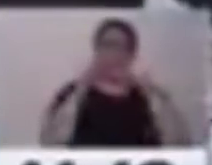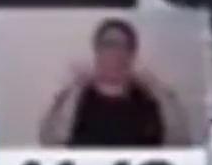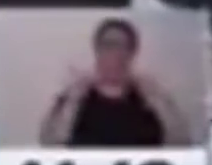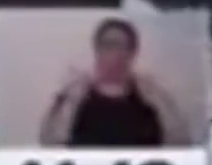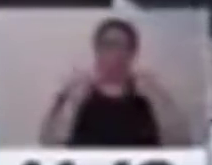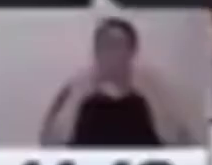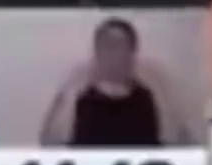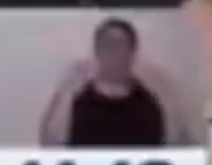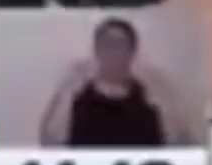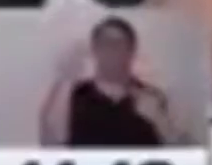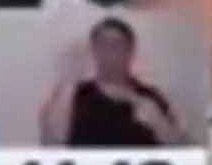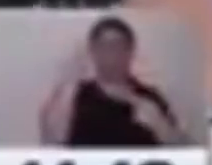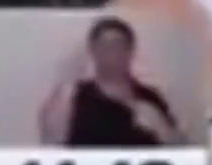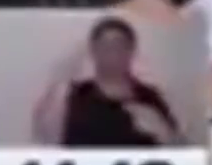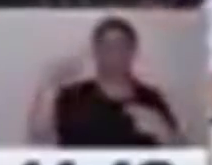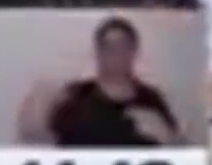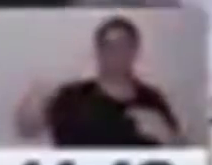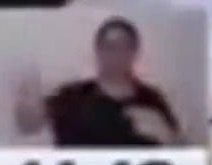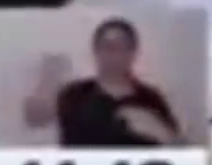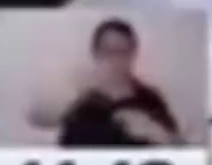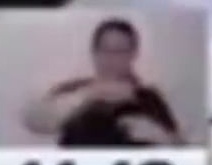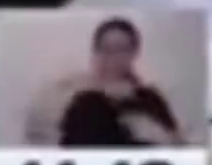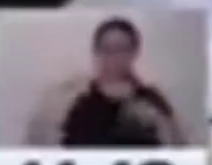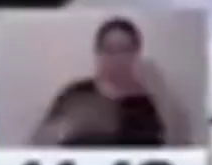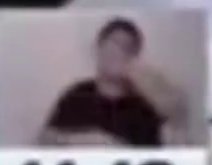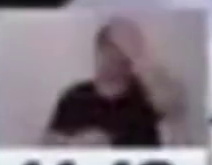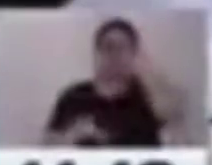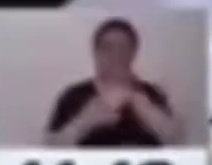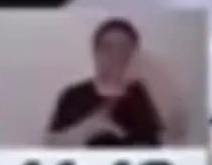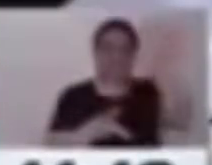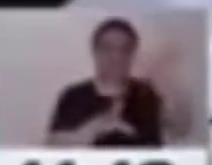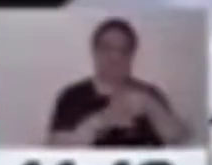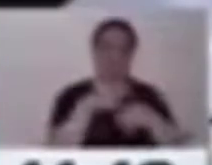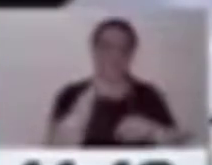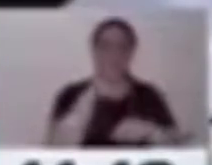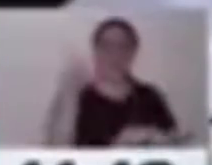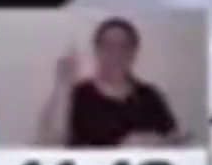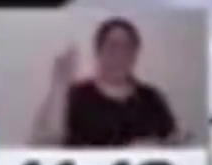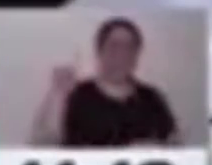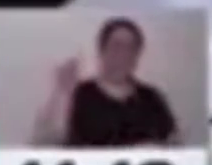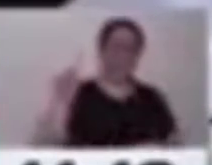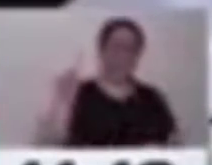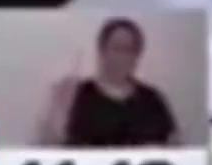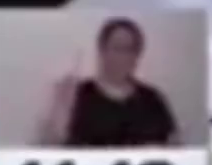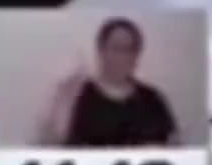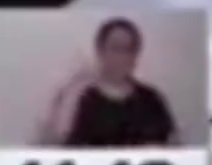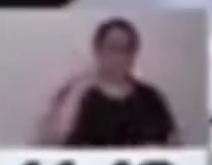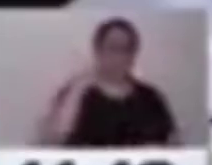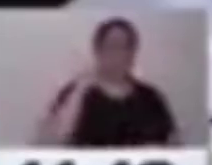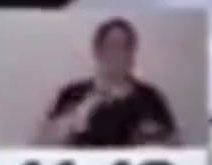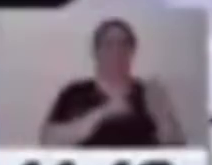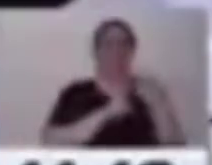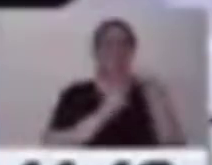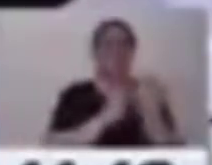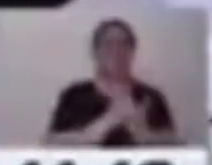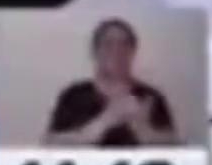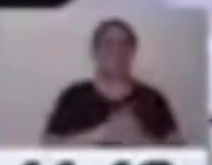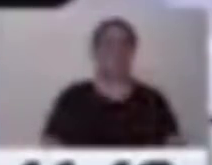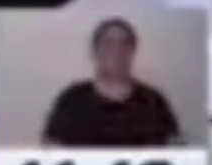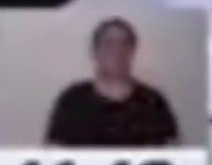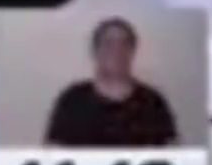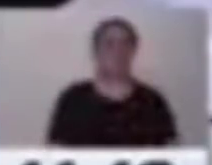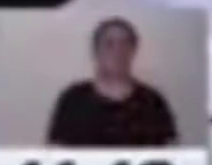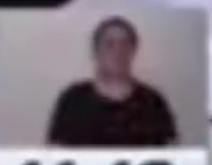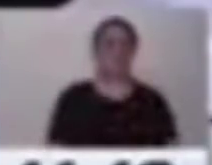magkaroon na po tayo ng guidelines o pamantayan tungkol dito. At ganun din po, hinihintay rin natin